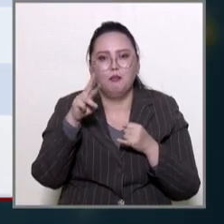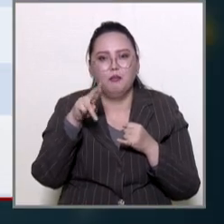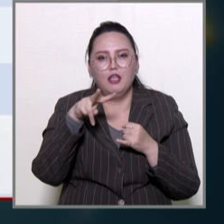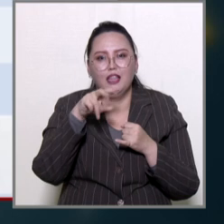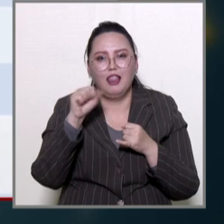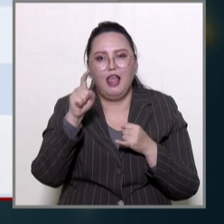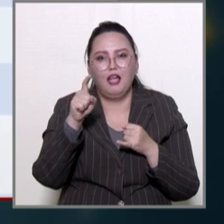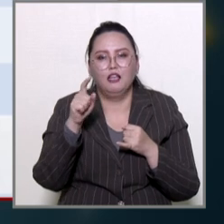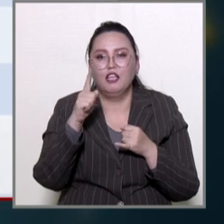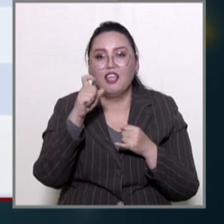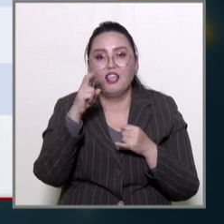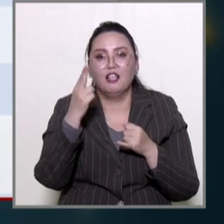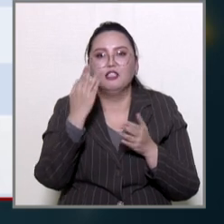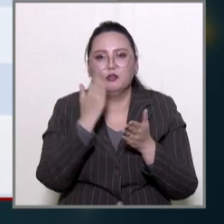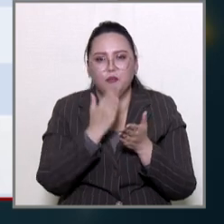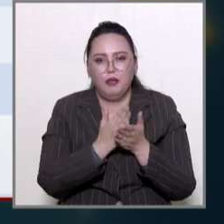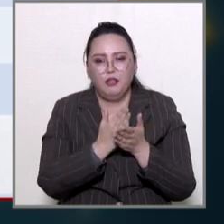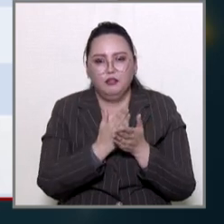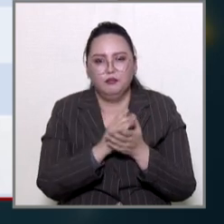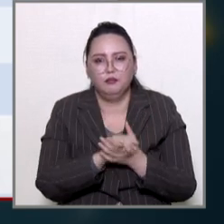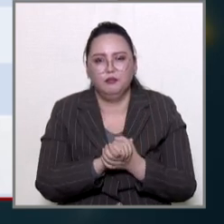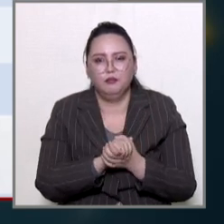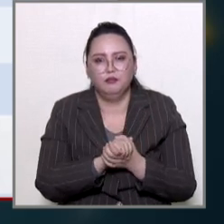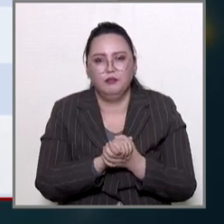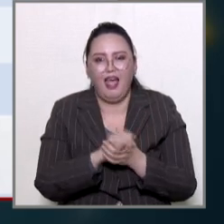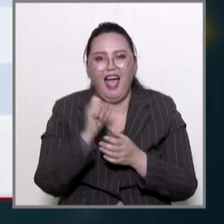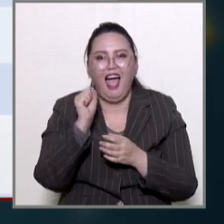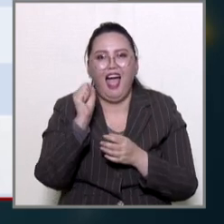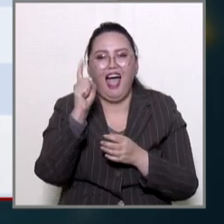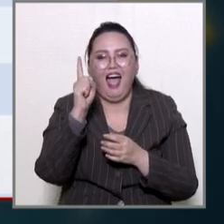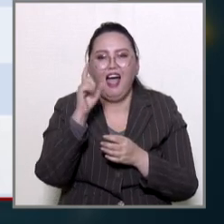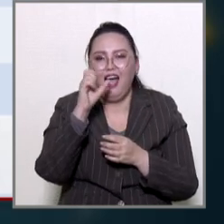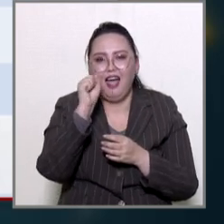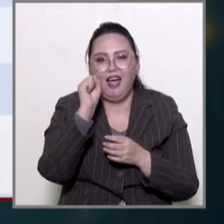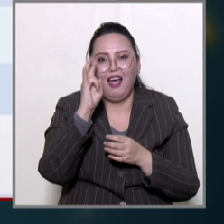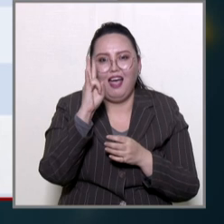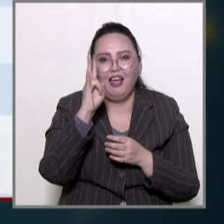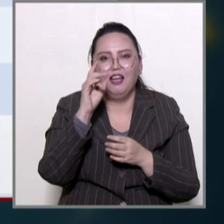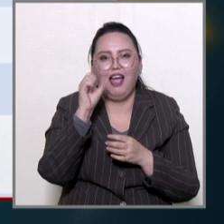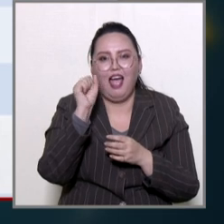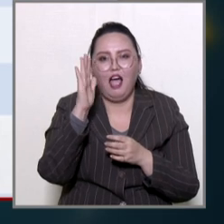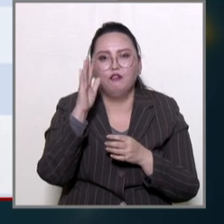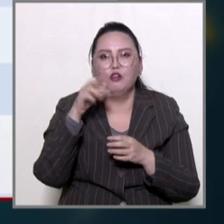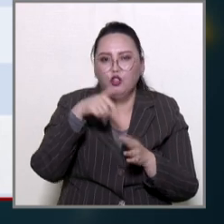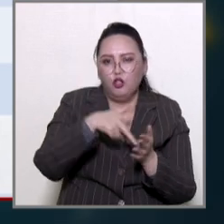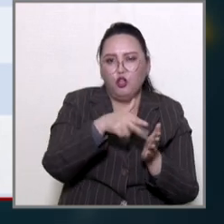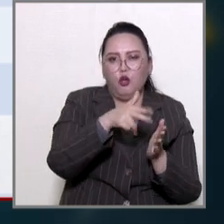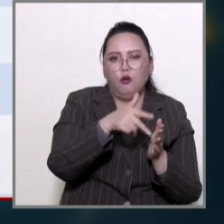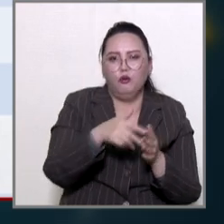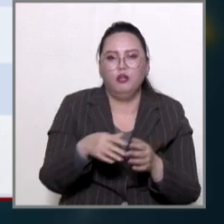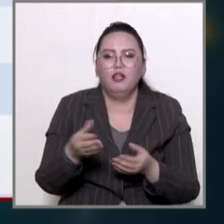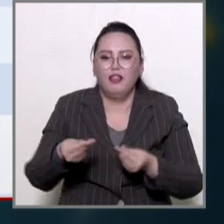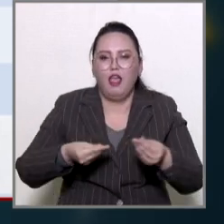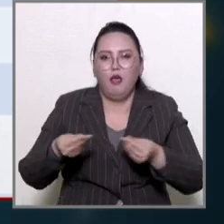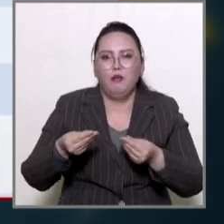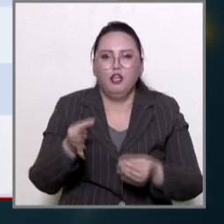аливаа ан авд явах 8 харилцаа хийхдээ ариун их олдтой явахыг бол ганцхан